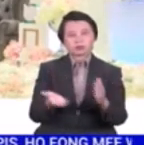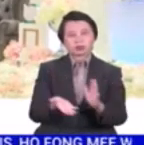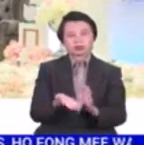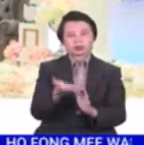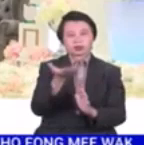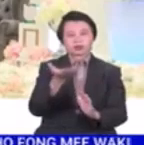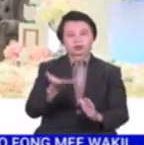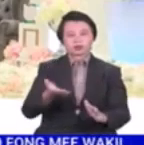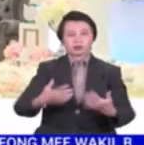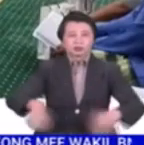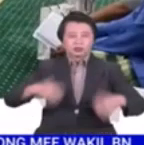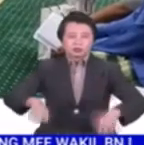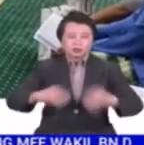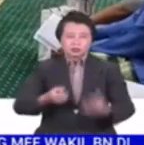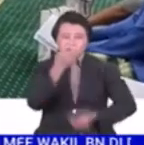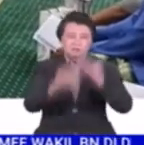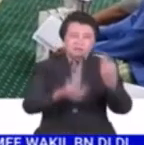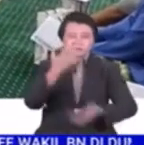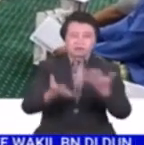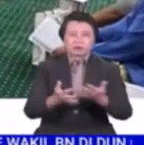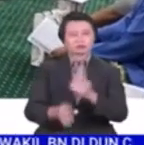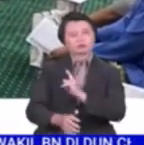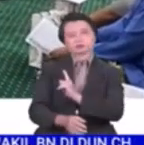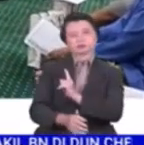punya syih.